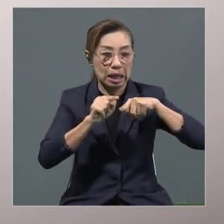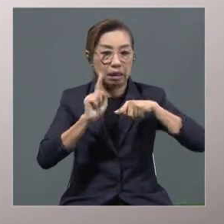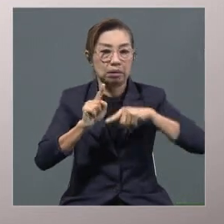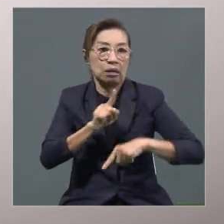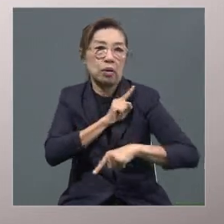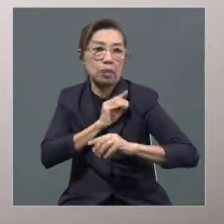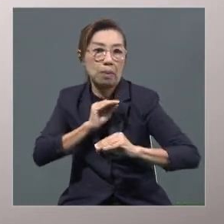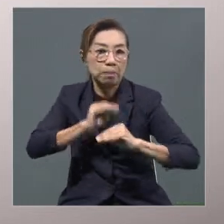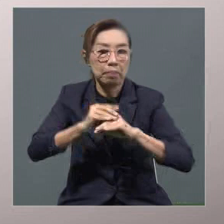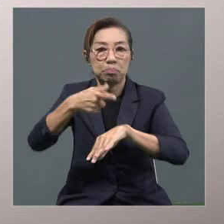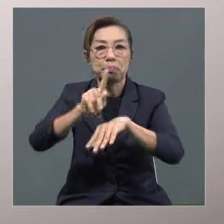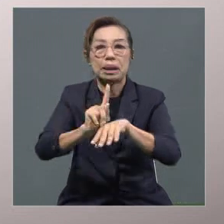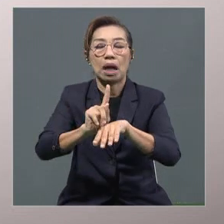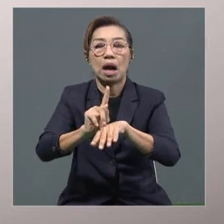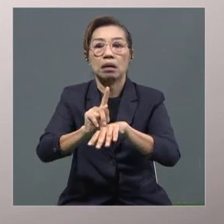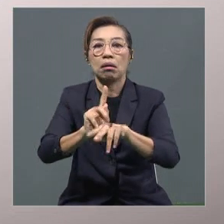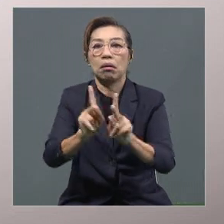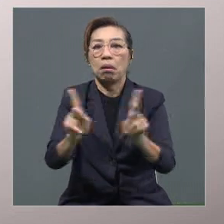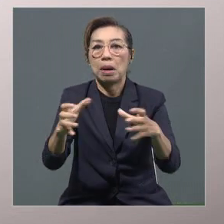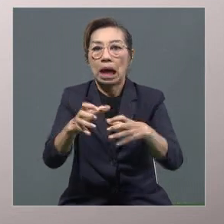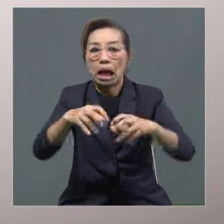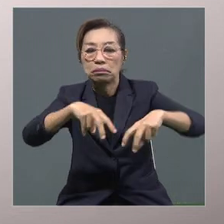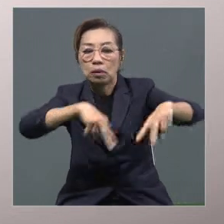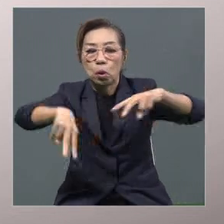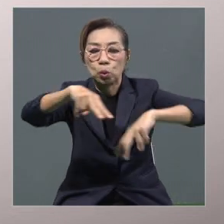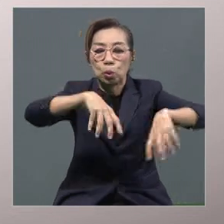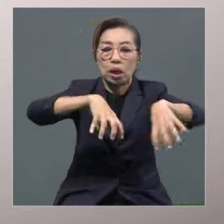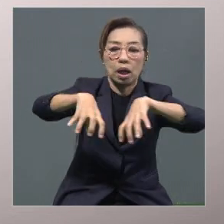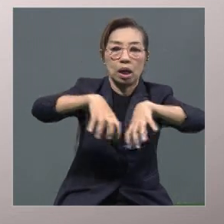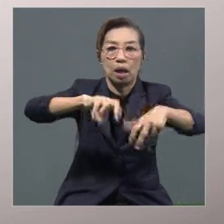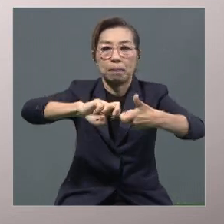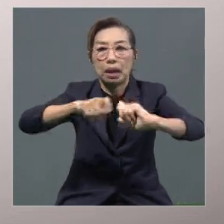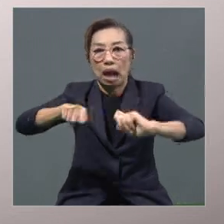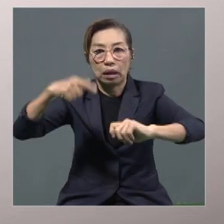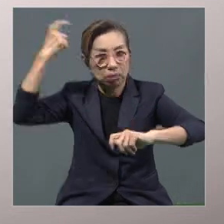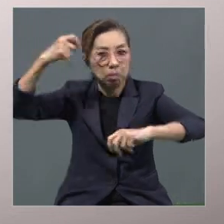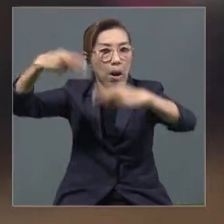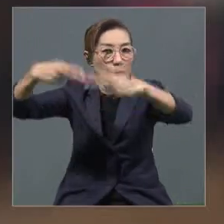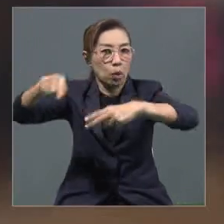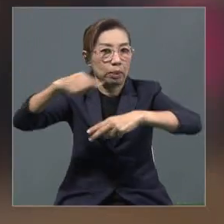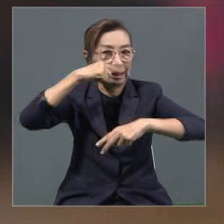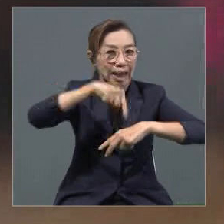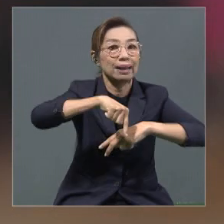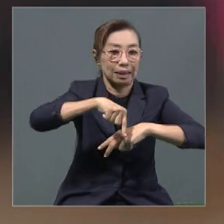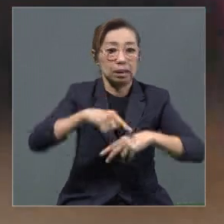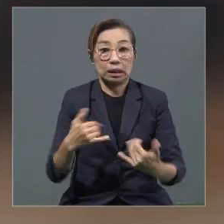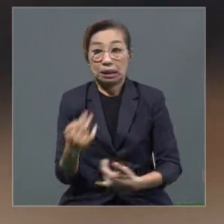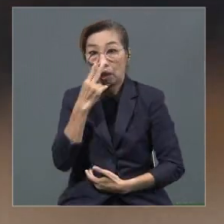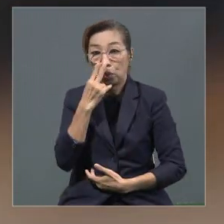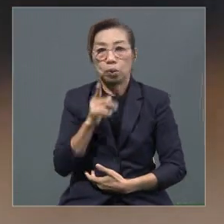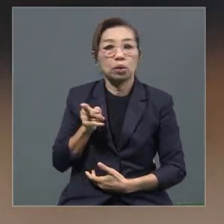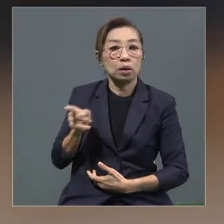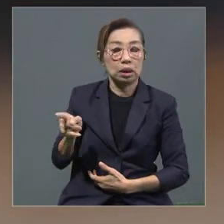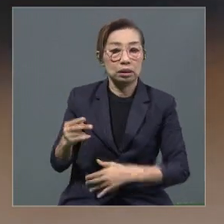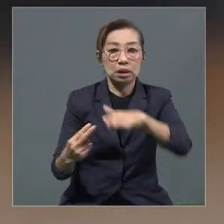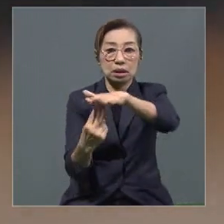การเฉพาะกิจบริหารสถานการณ์อันเนื่องมาจากความไม่สงบในเมียนมาด้วยนะครับแต่เราจะพาคุณผู้ชมไปดูบรรยากาศล่าสุดก่อนนะนี่คือที่สะ